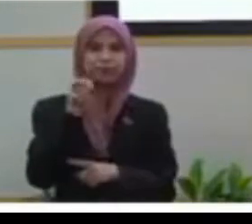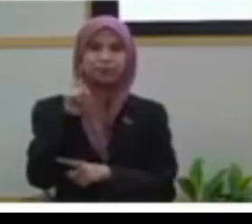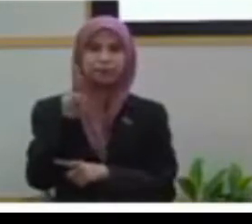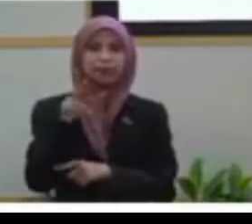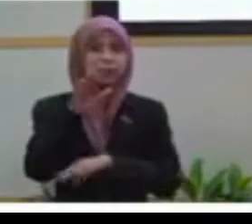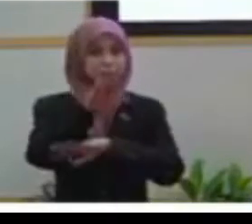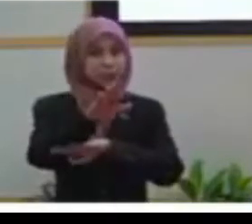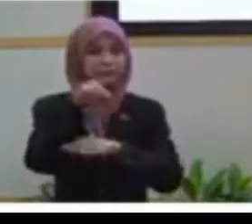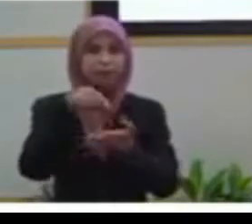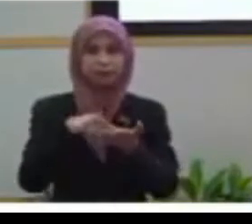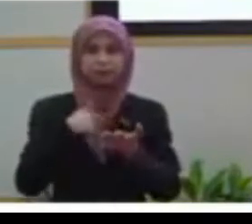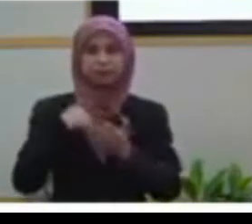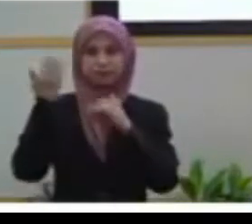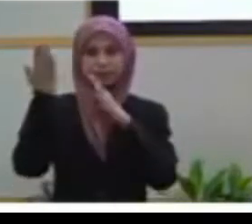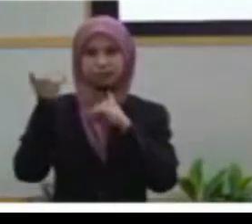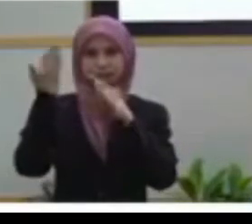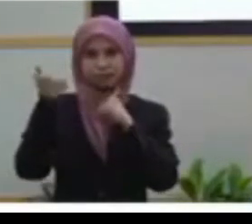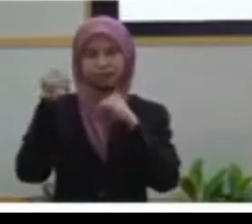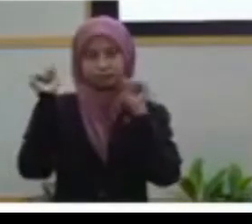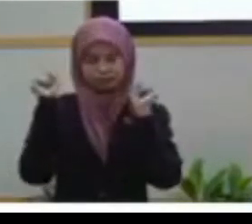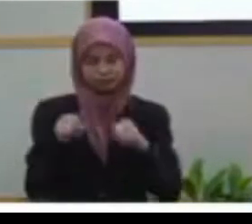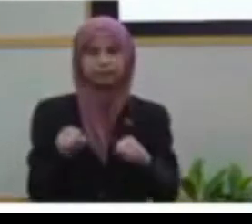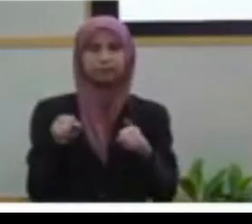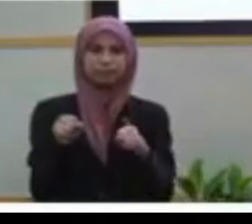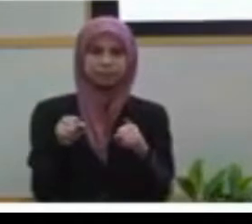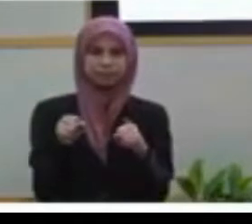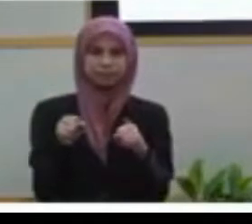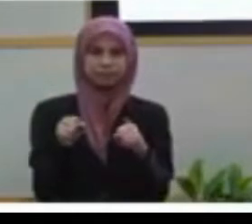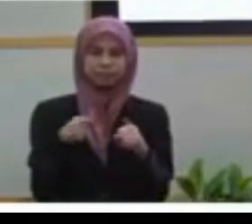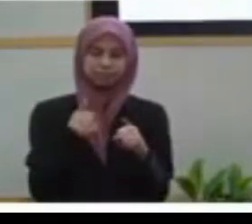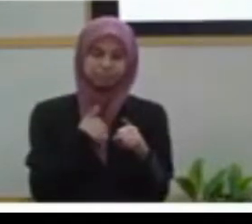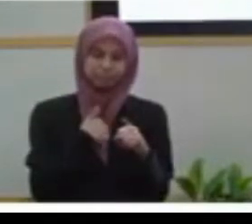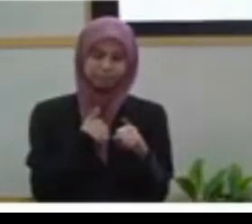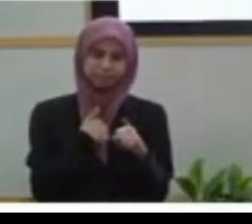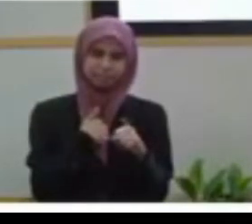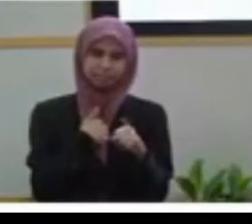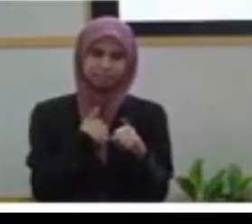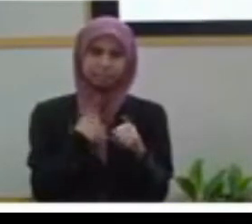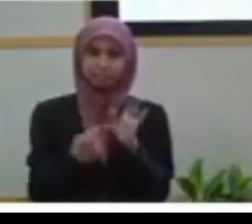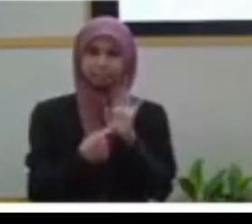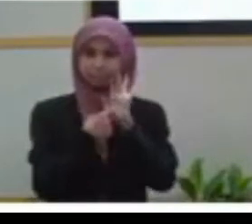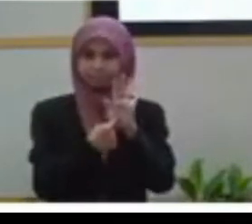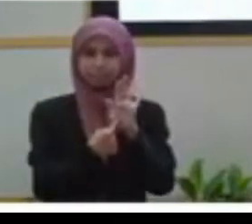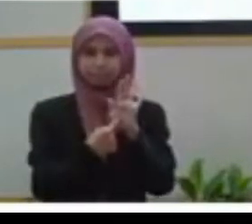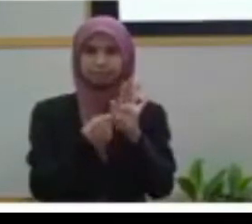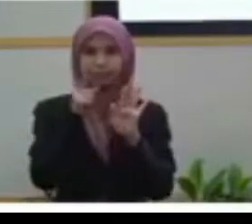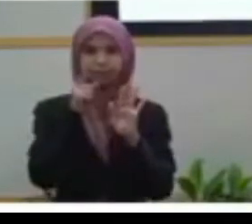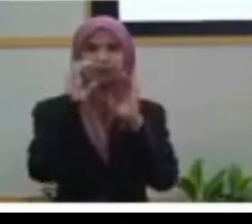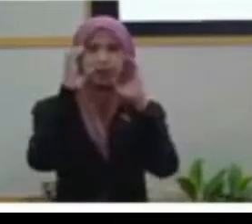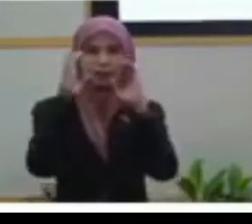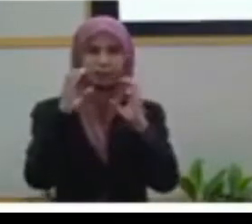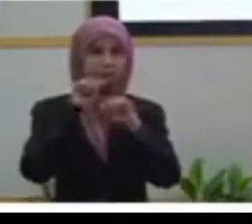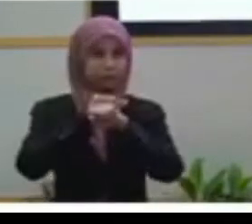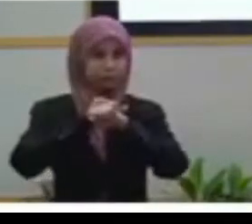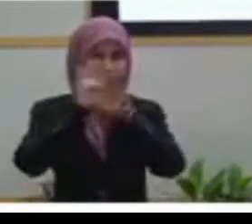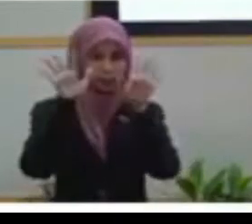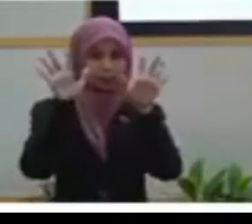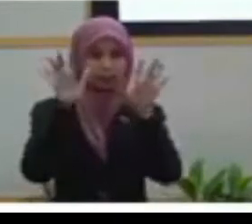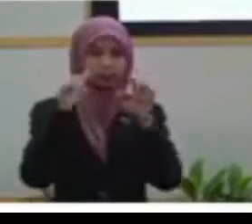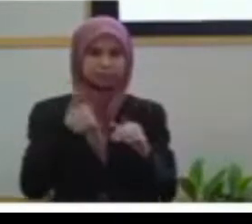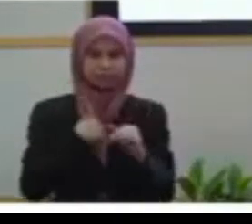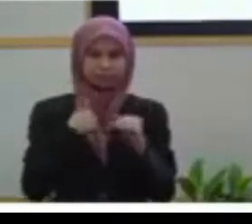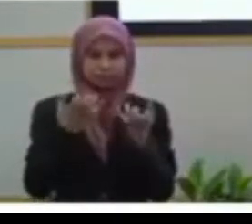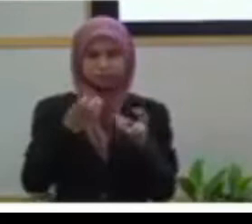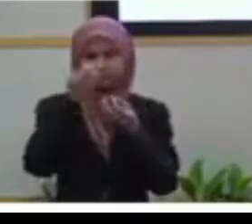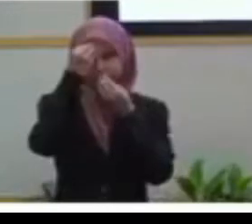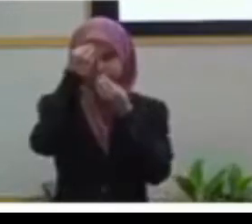berharap saya dapat menyampaikan satu tutorial yang jelas. Saya juga ingin